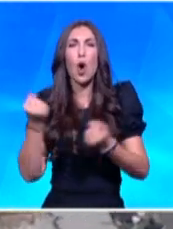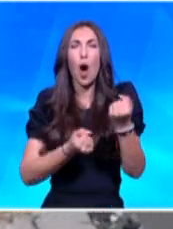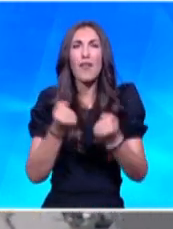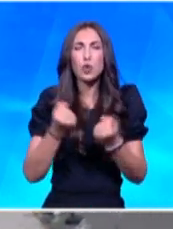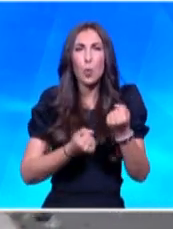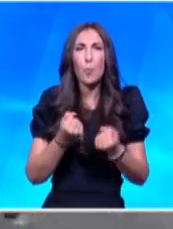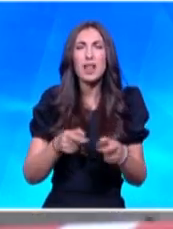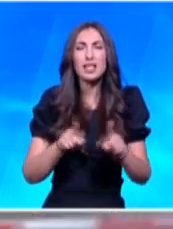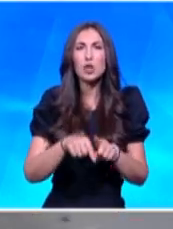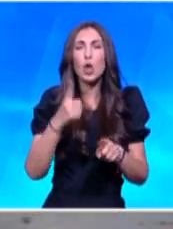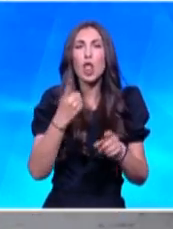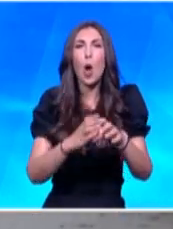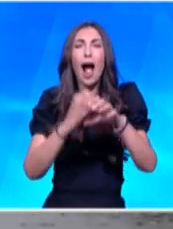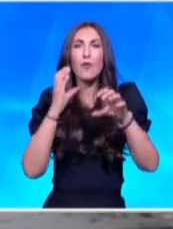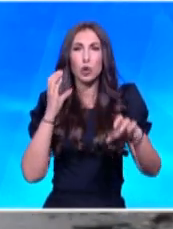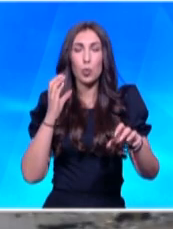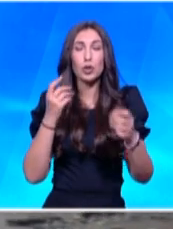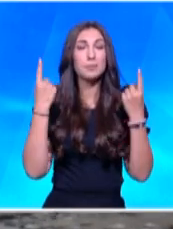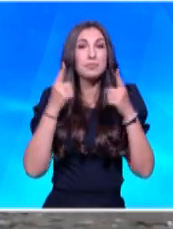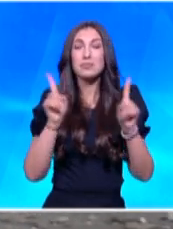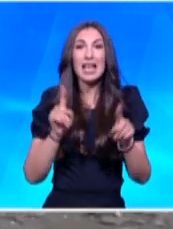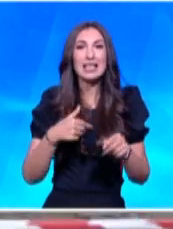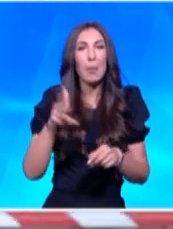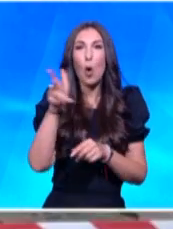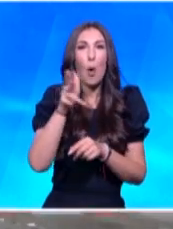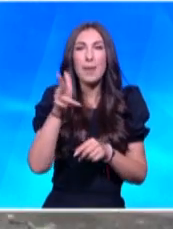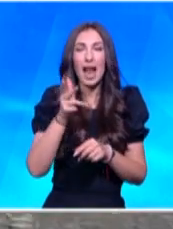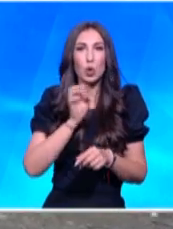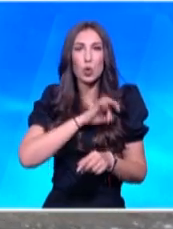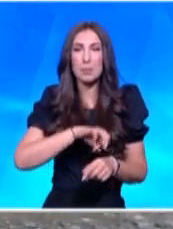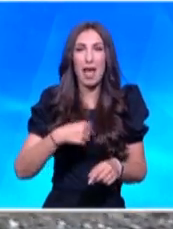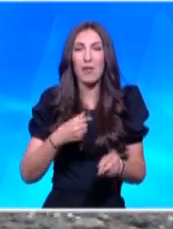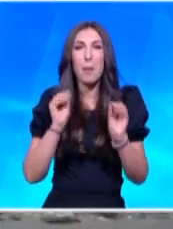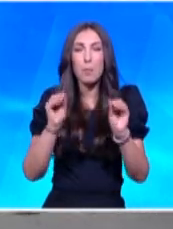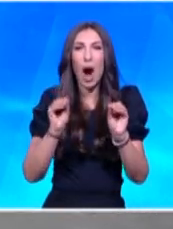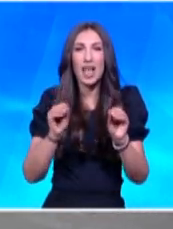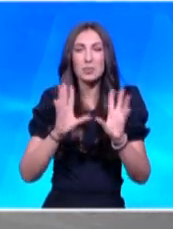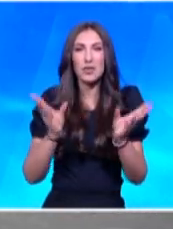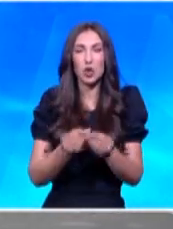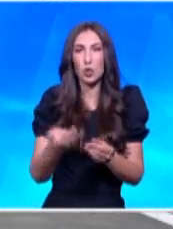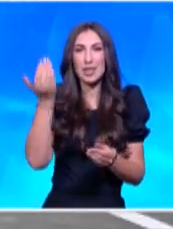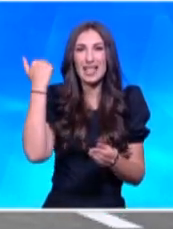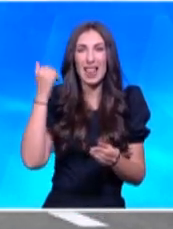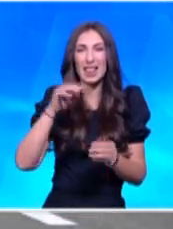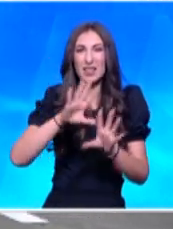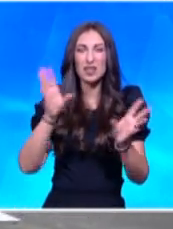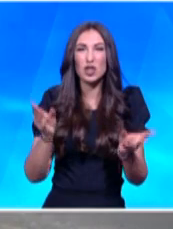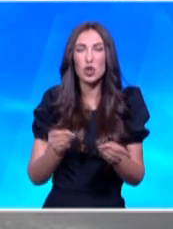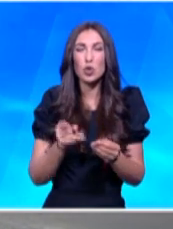и един автобус. Не знам дали с оператора Борислав Мавров успяваме да ви покажем, но зад тези неща всъщност има